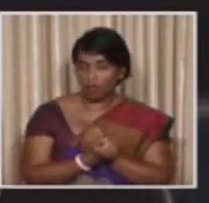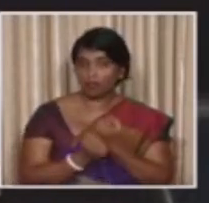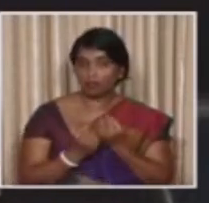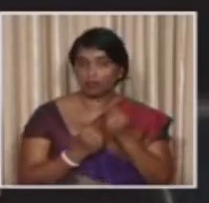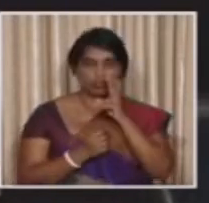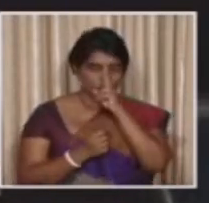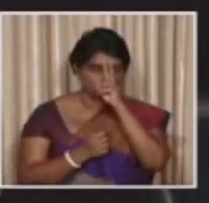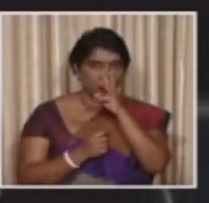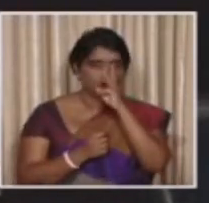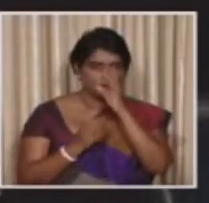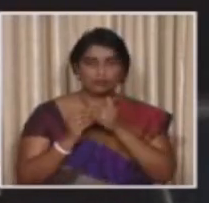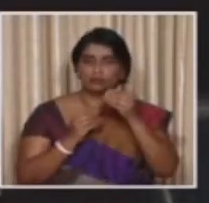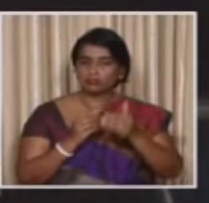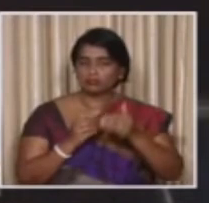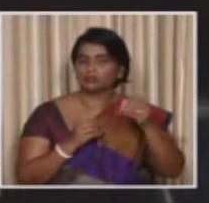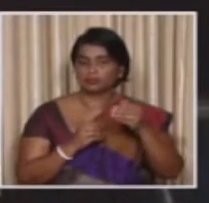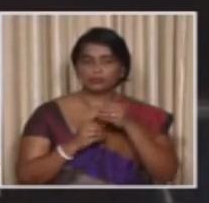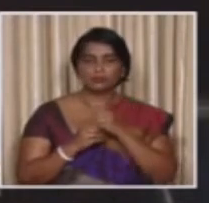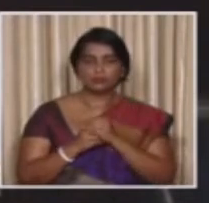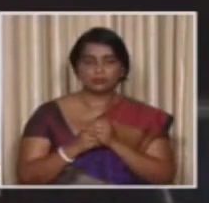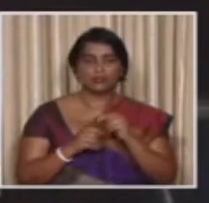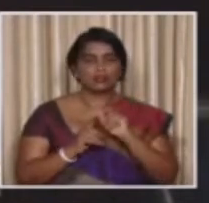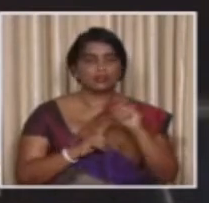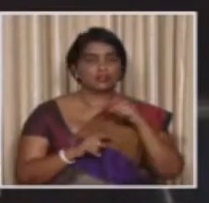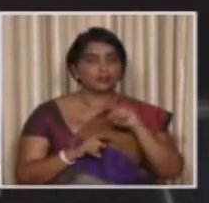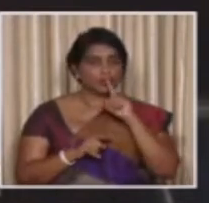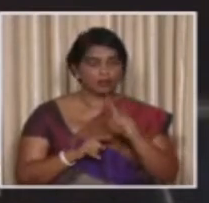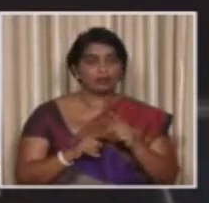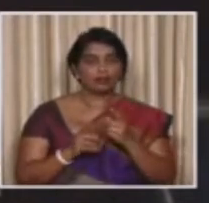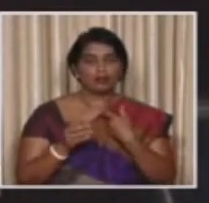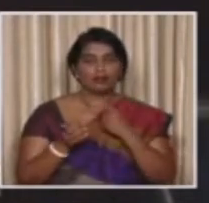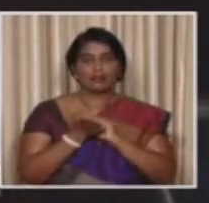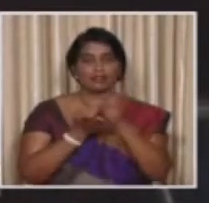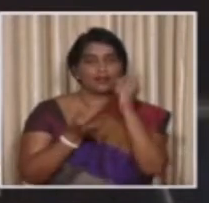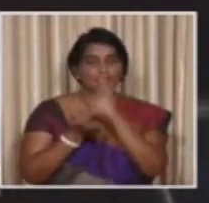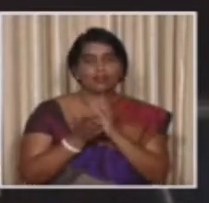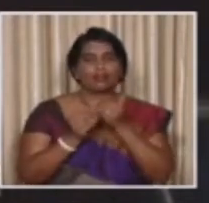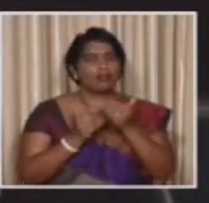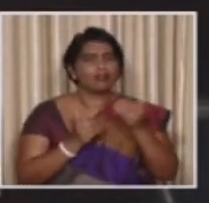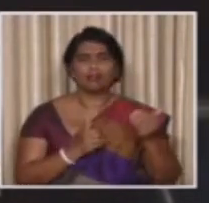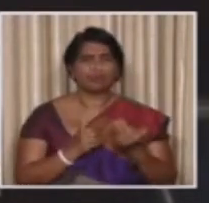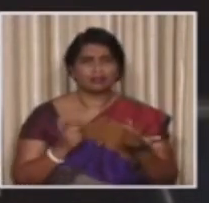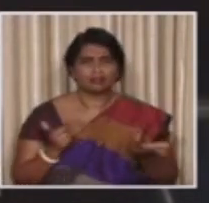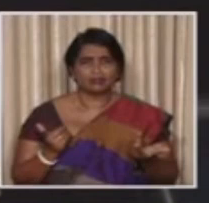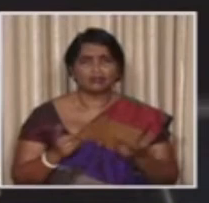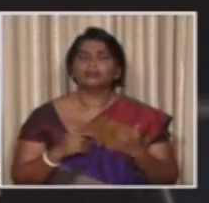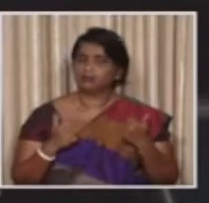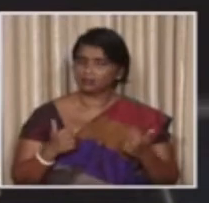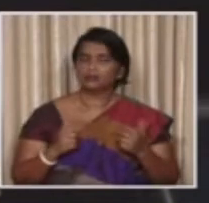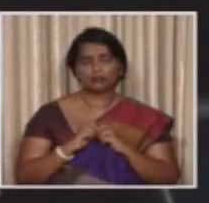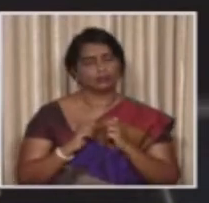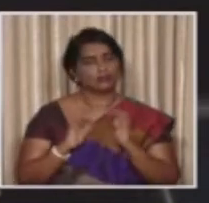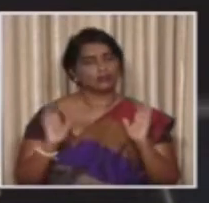මේ සති 3න් 3ට අර මේ සභාව කිව්ව එක වෙලා ක්‍රීලෝඩ් කරනවා කියලා. එහෙම නෙවෙයි. එහෙමනම් හරි කමක්